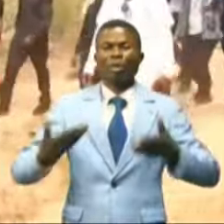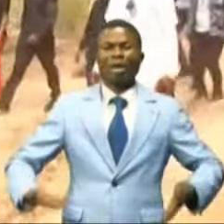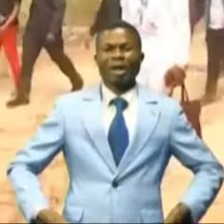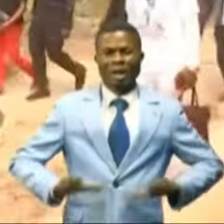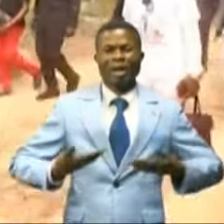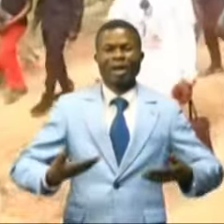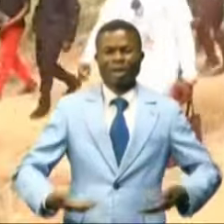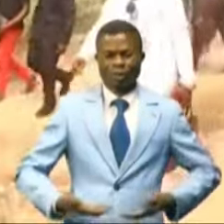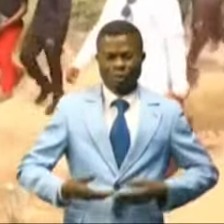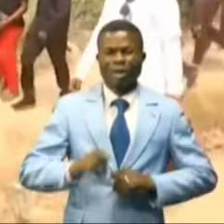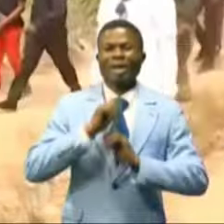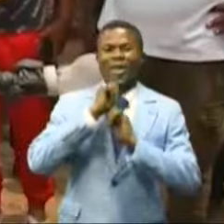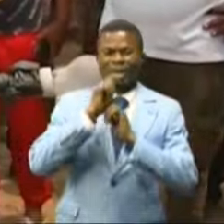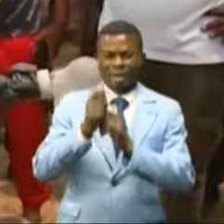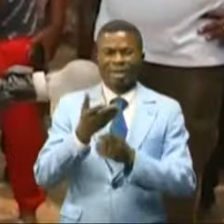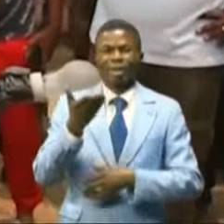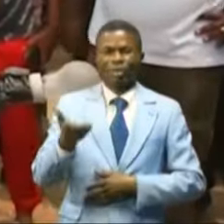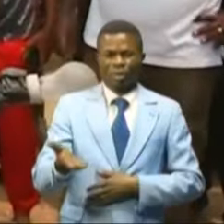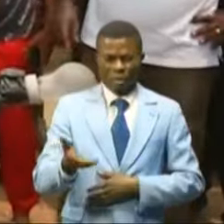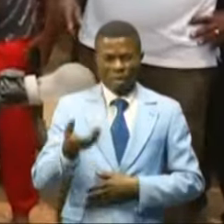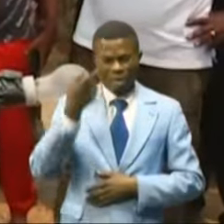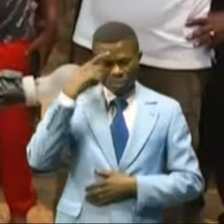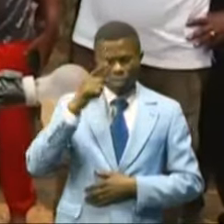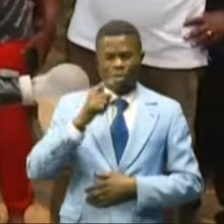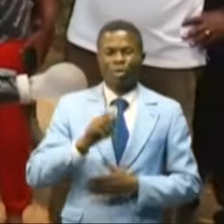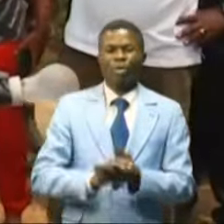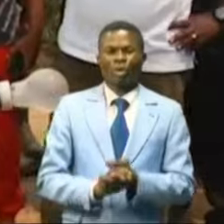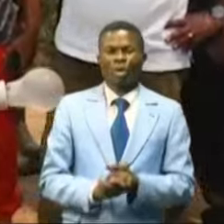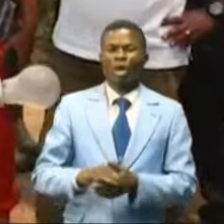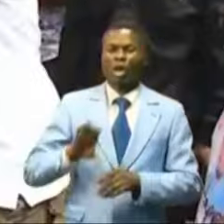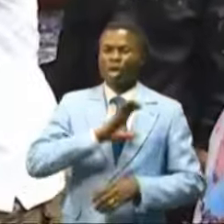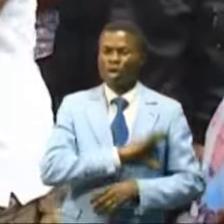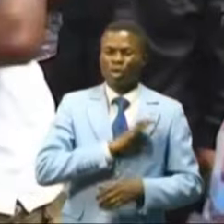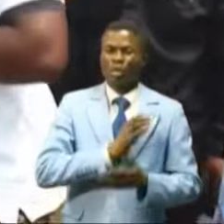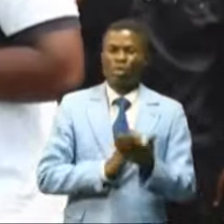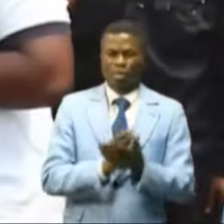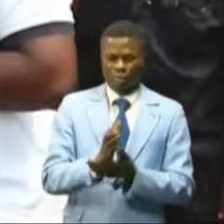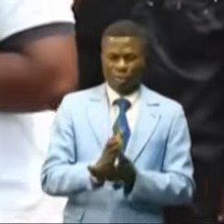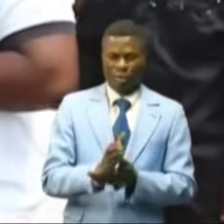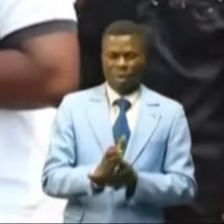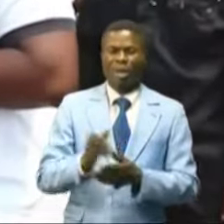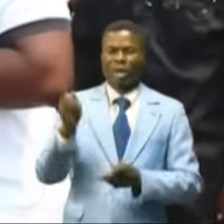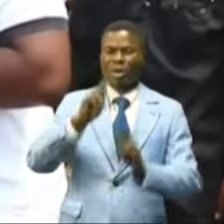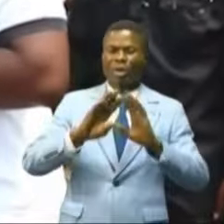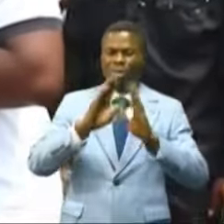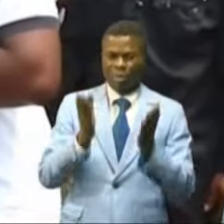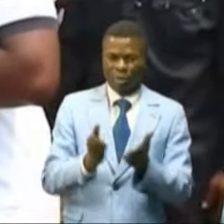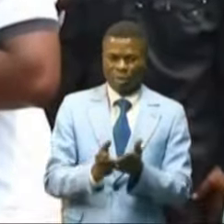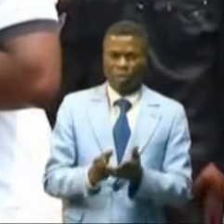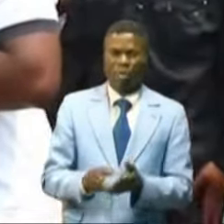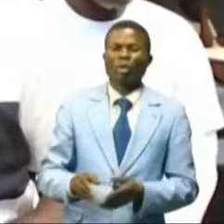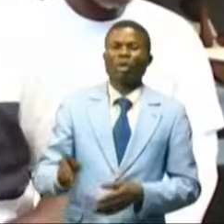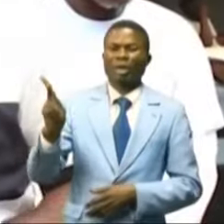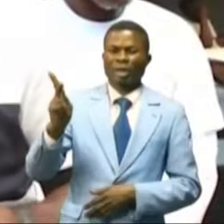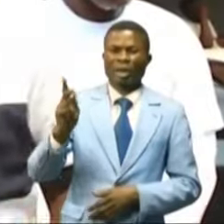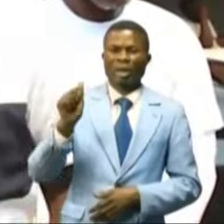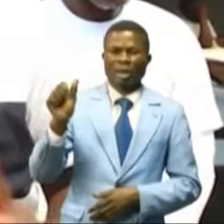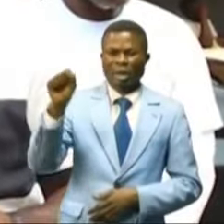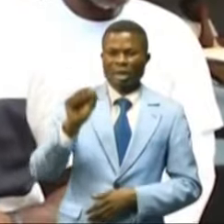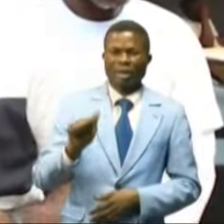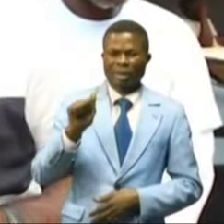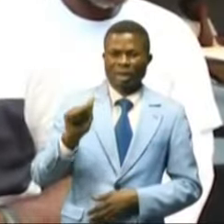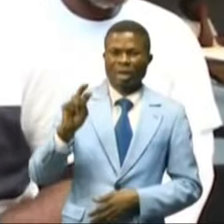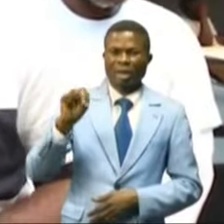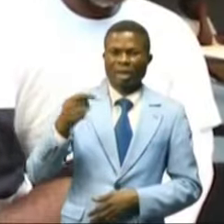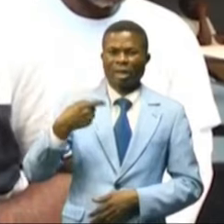des bénéficiaires envers leurs députés pour ces gestes combien multiples à l'endroit de la population, car la lumière chasse